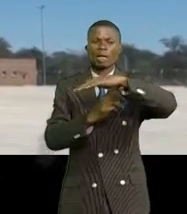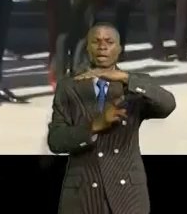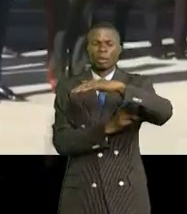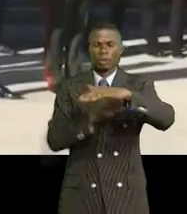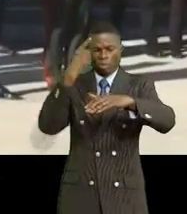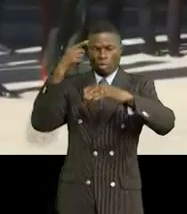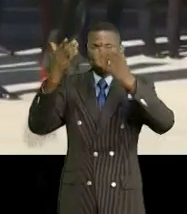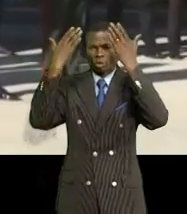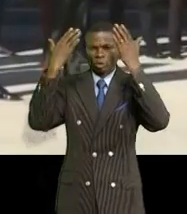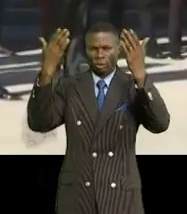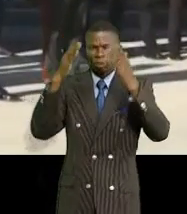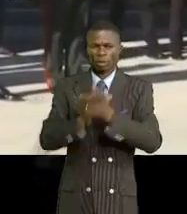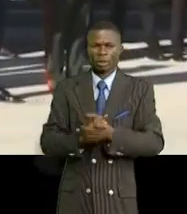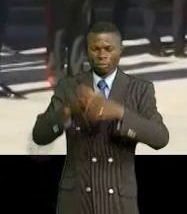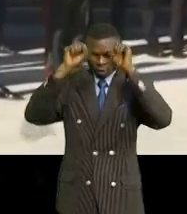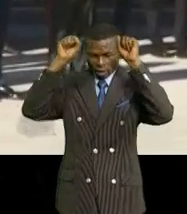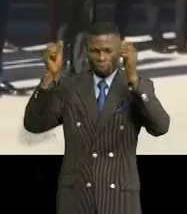zambien.